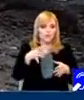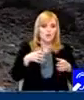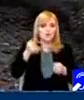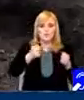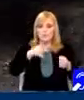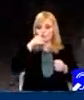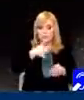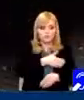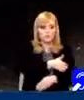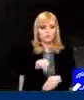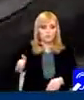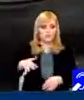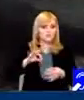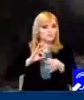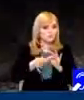ocoli.